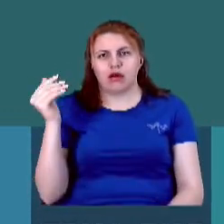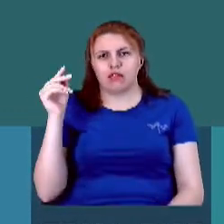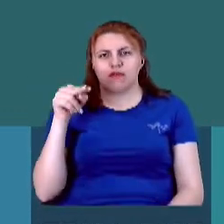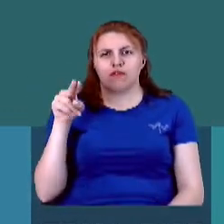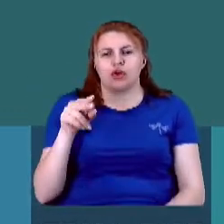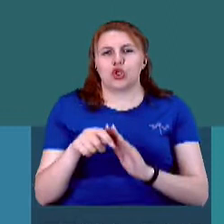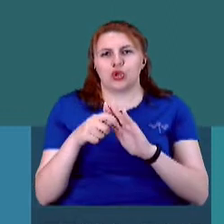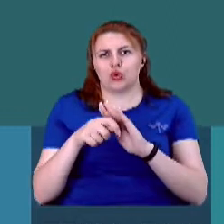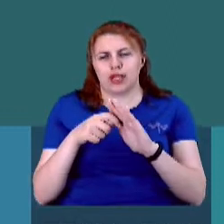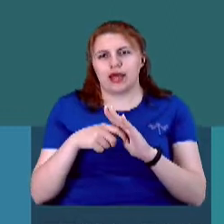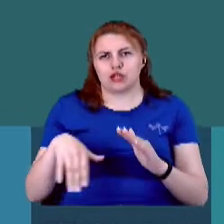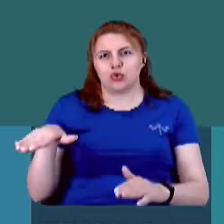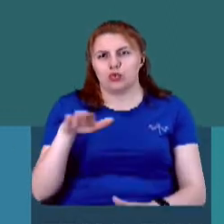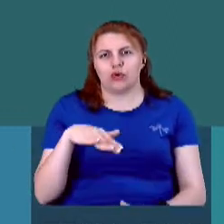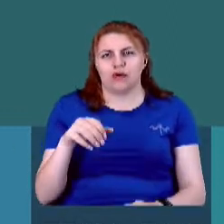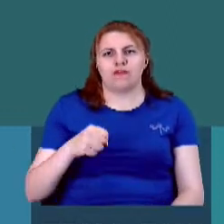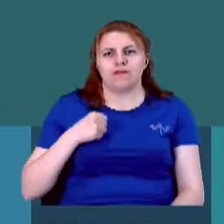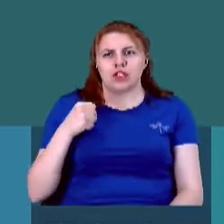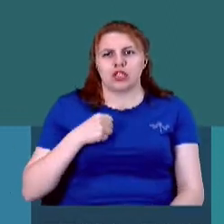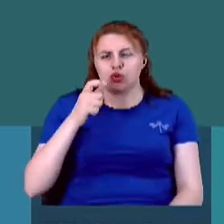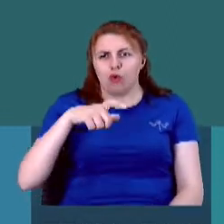Донецьку, військових і